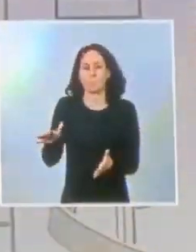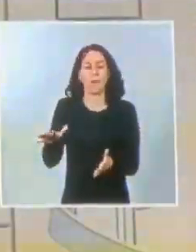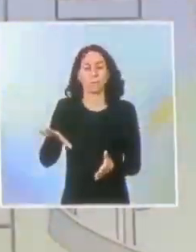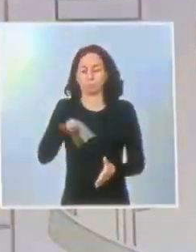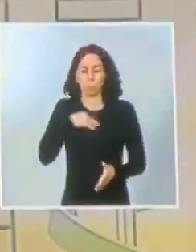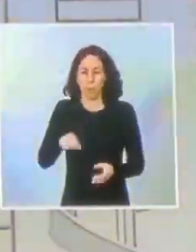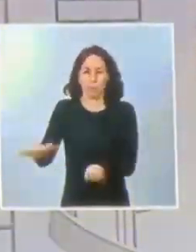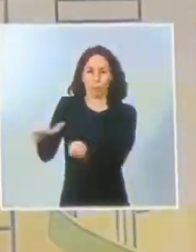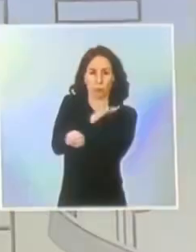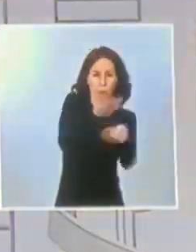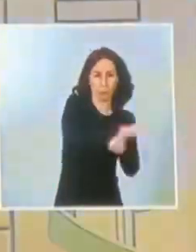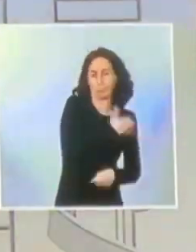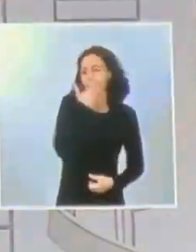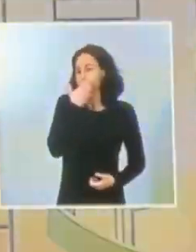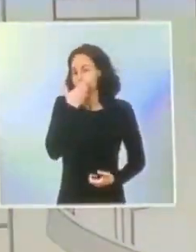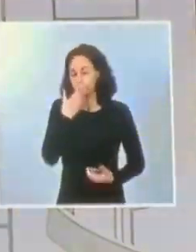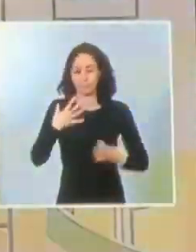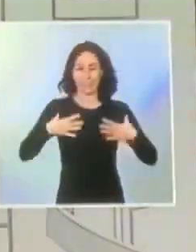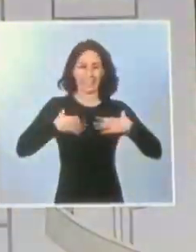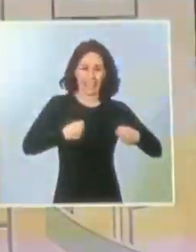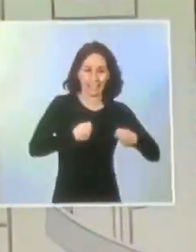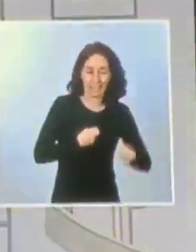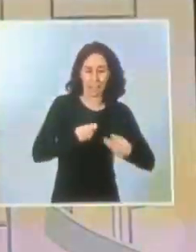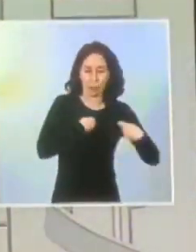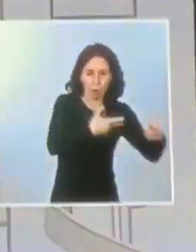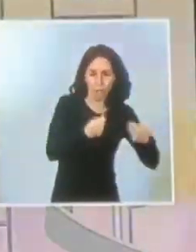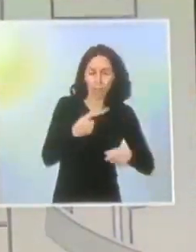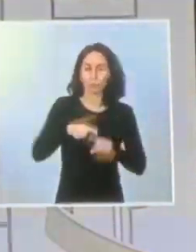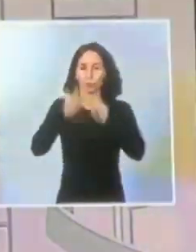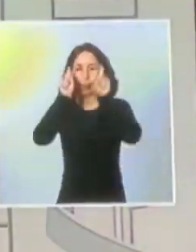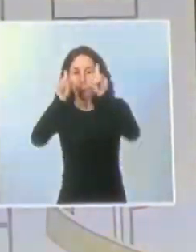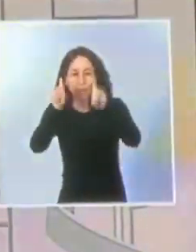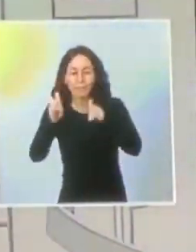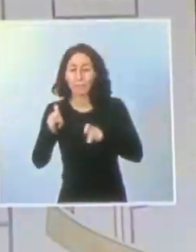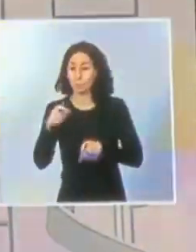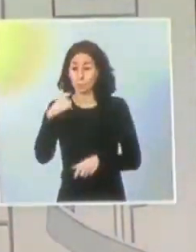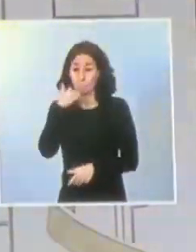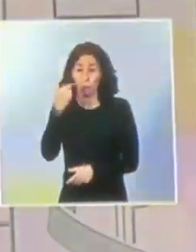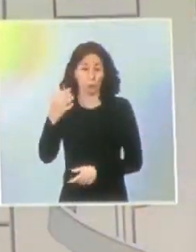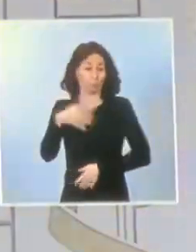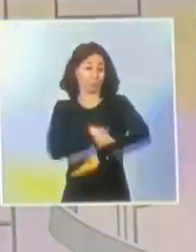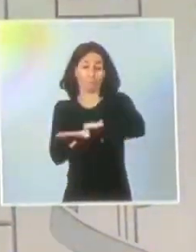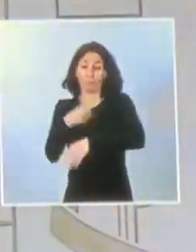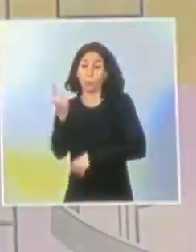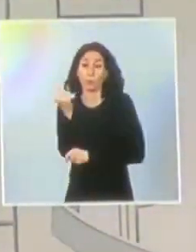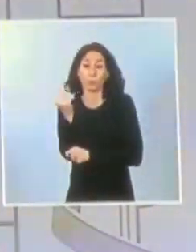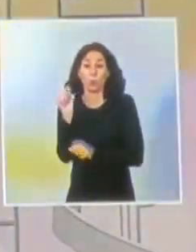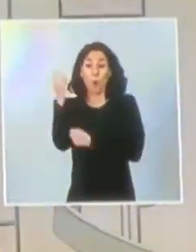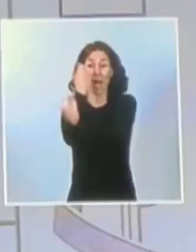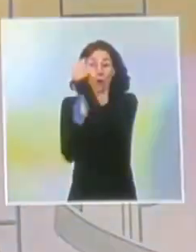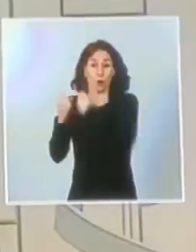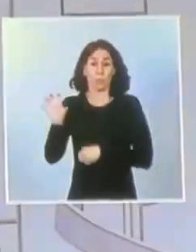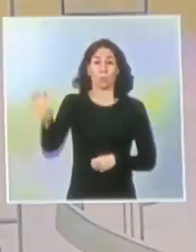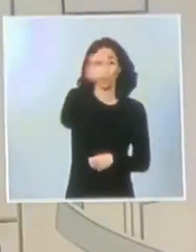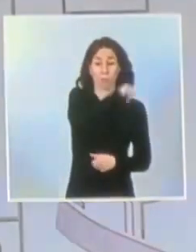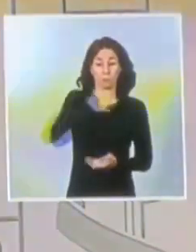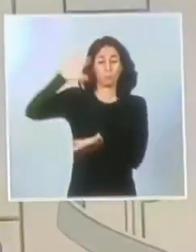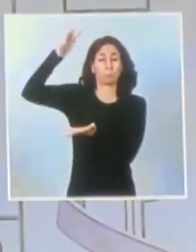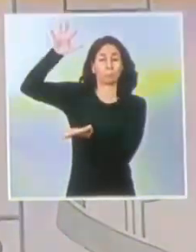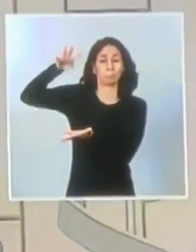og 06.00. Det vil si at enhver karaokebar er nødt for å gå